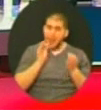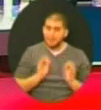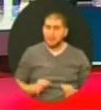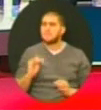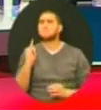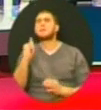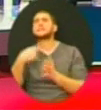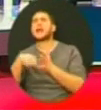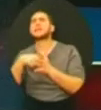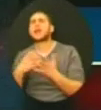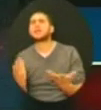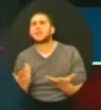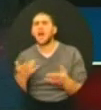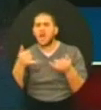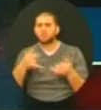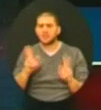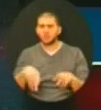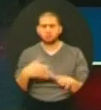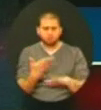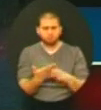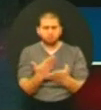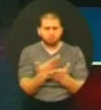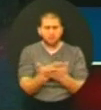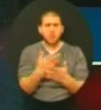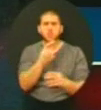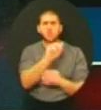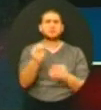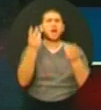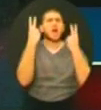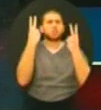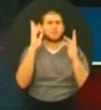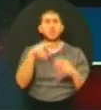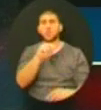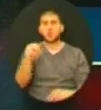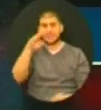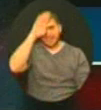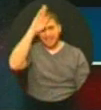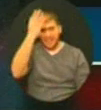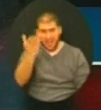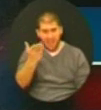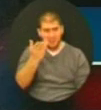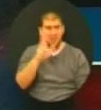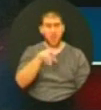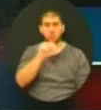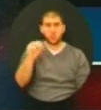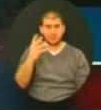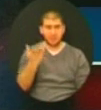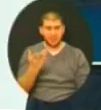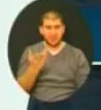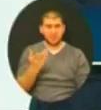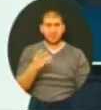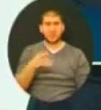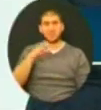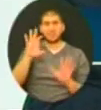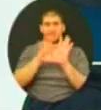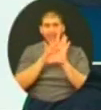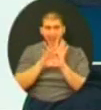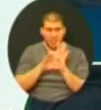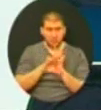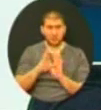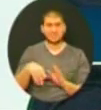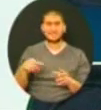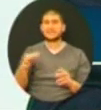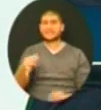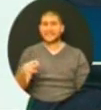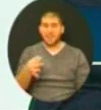זה צריך לתקן? עכשיו עומדים על השולחן נושאים בעלי חשיבות עליונה. אני אגיד לך, למשל, הנה אני אסביר לך. הנושא האיראני, דאעש,